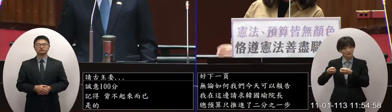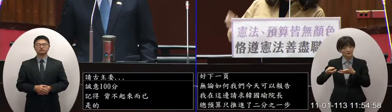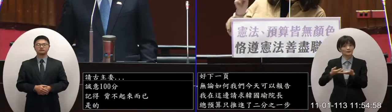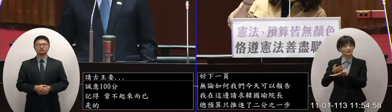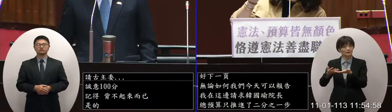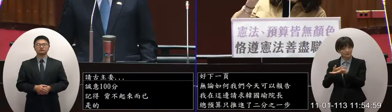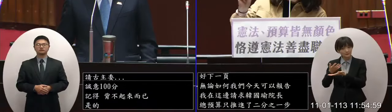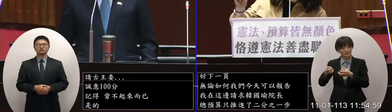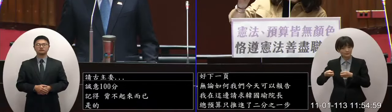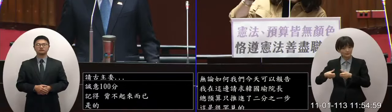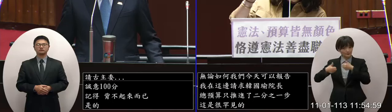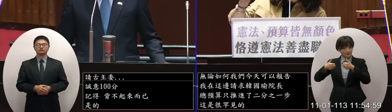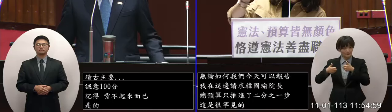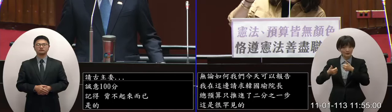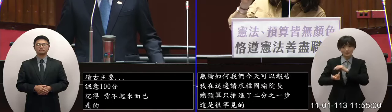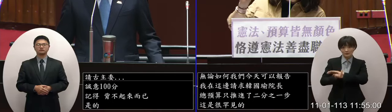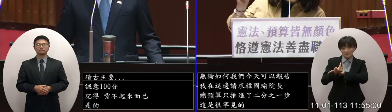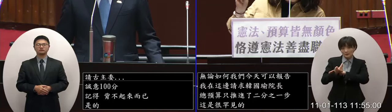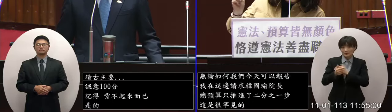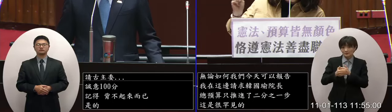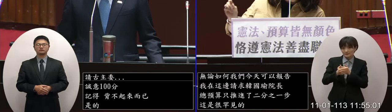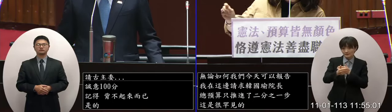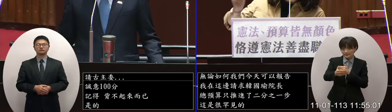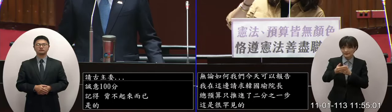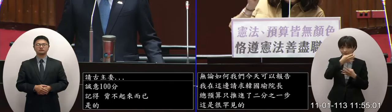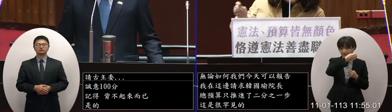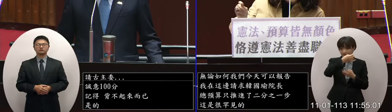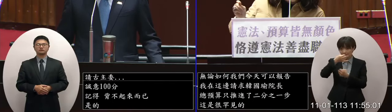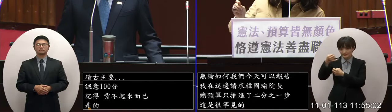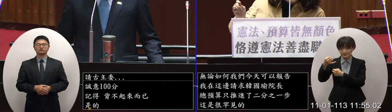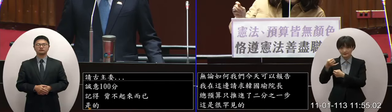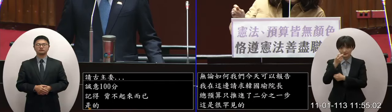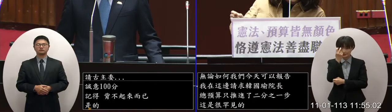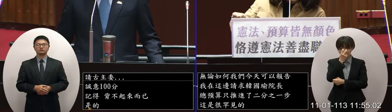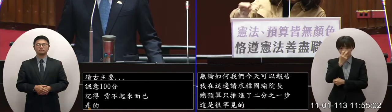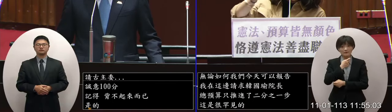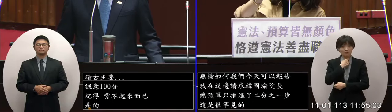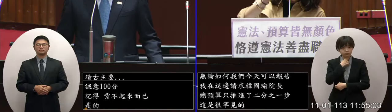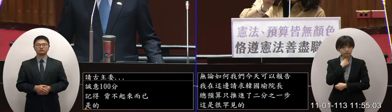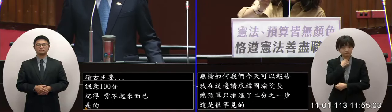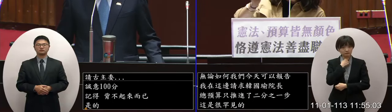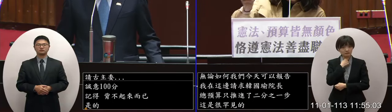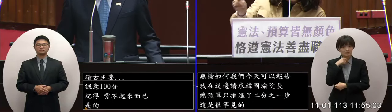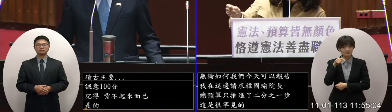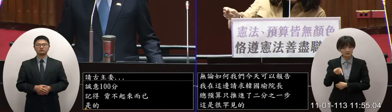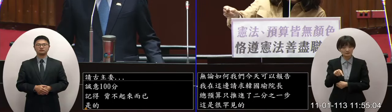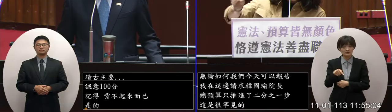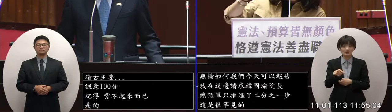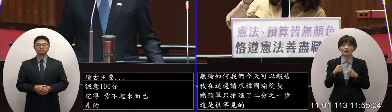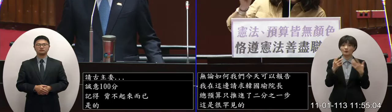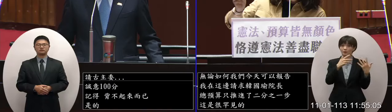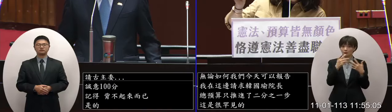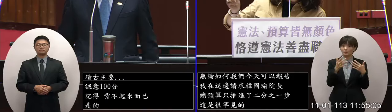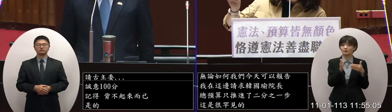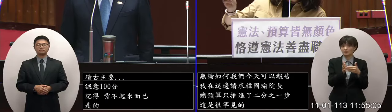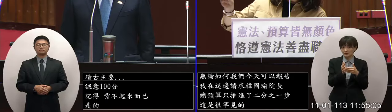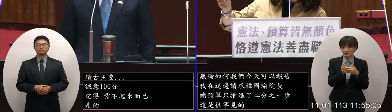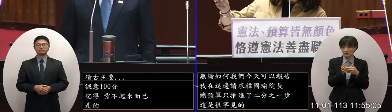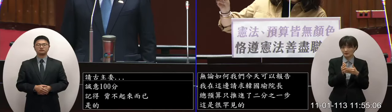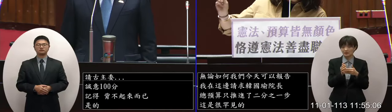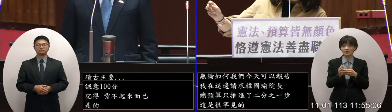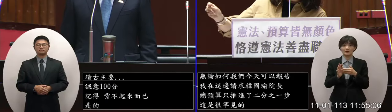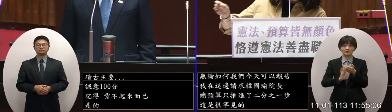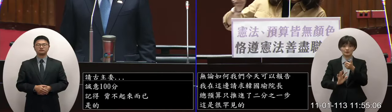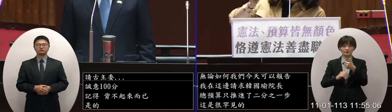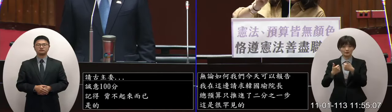识来排定总预算审查的期程，它必然是询答完毕，交付委